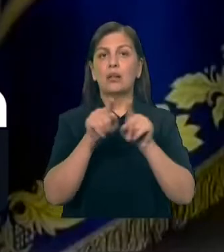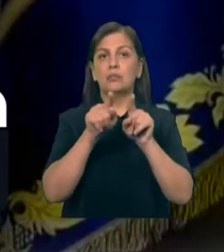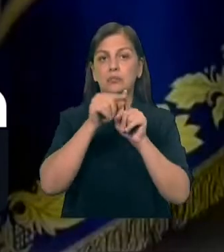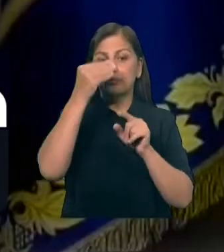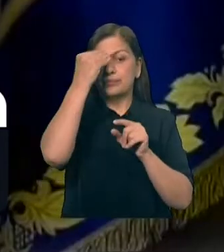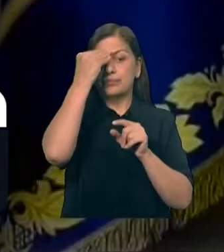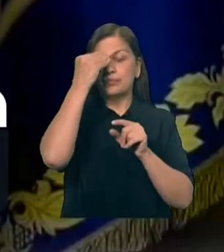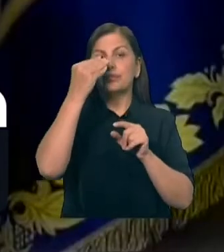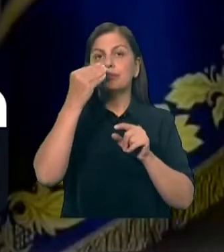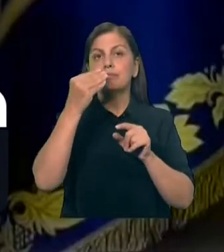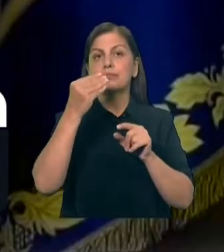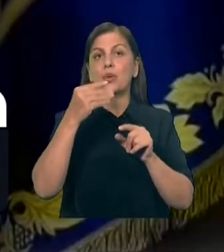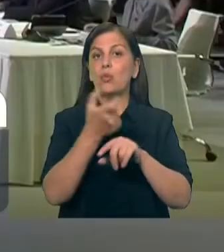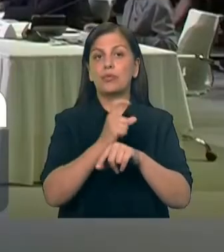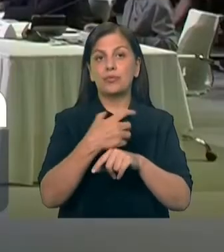səslənmir.